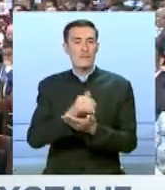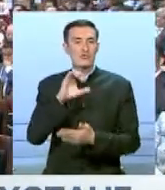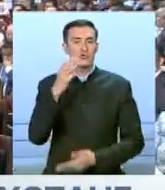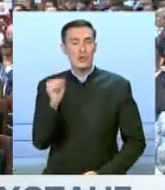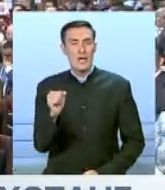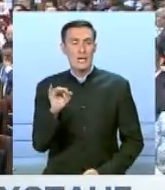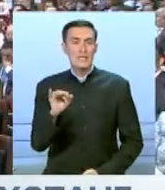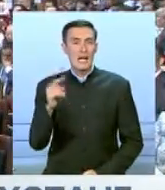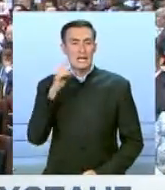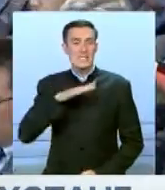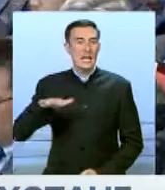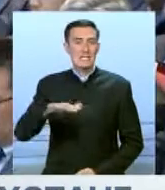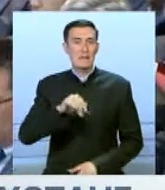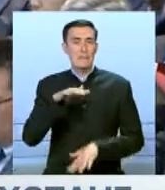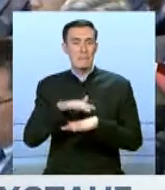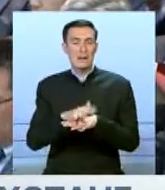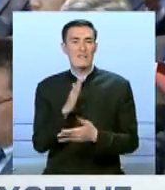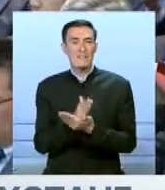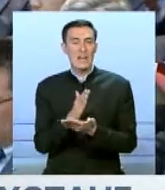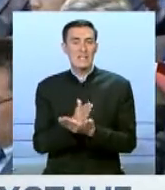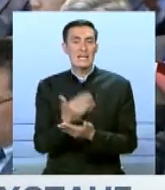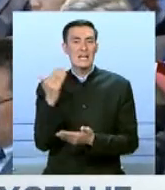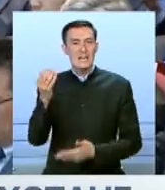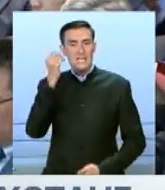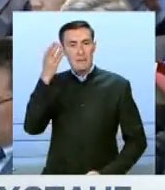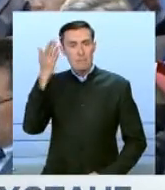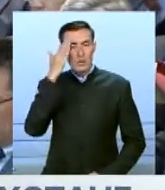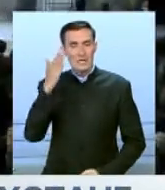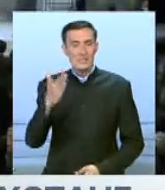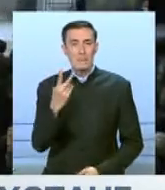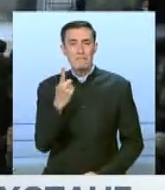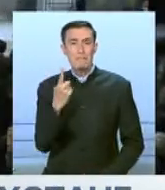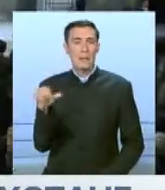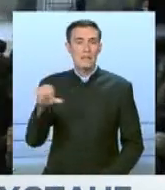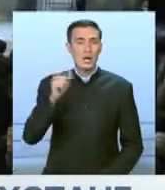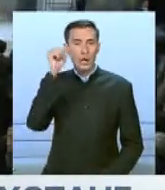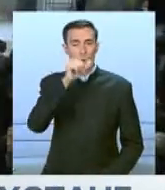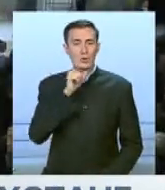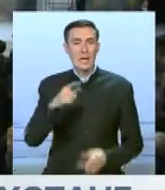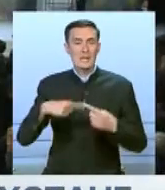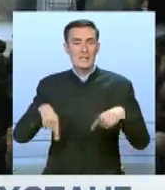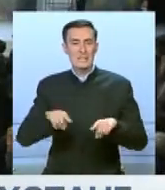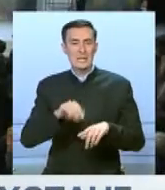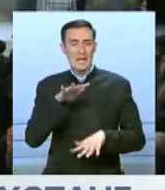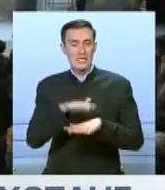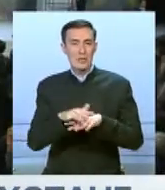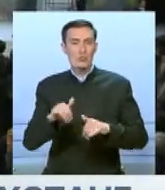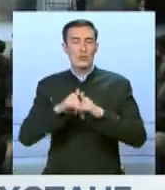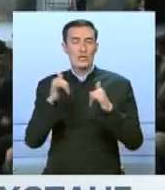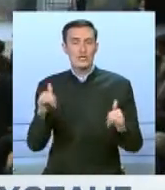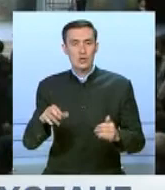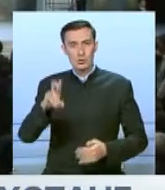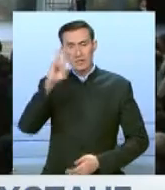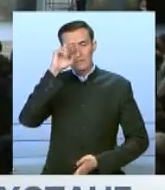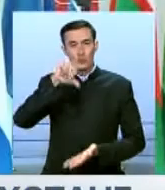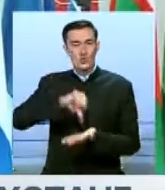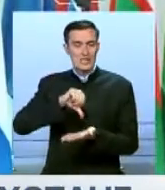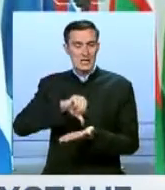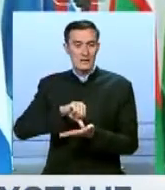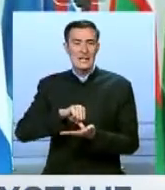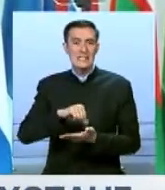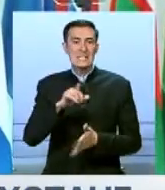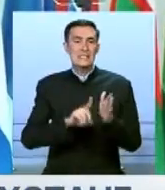банка развития, крупнейшим акционером которого является Япония. За полтора года работы АБИИ удалось расширить число государств-участников